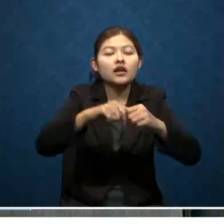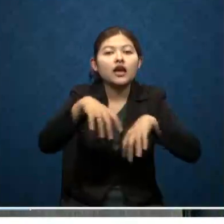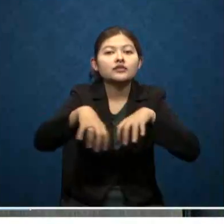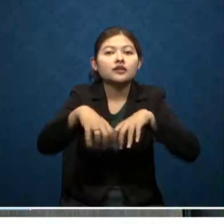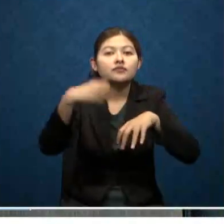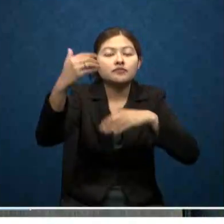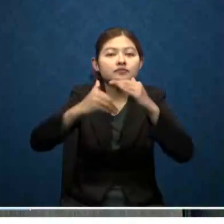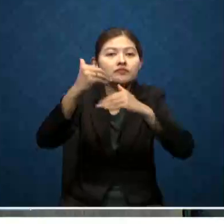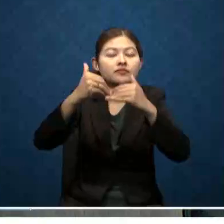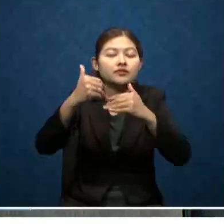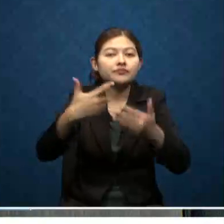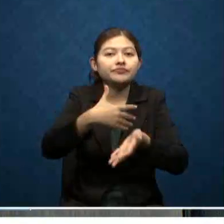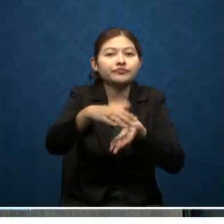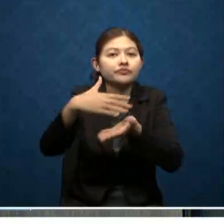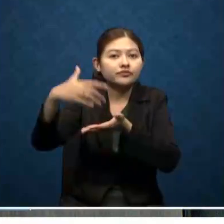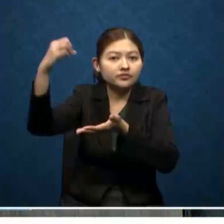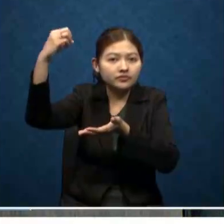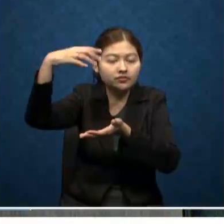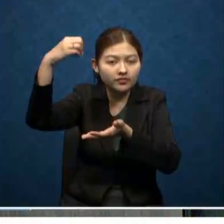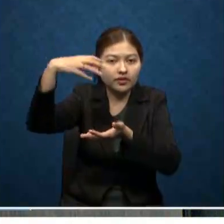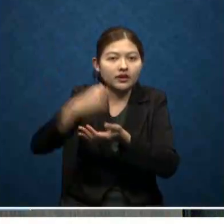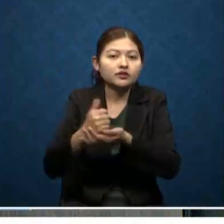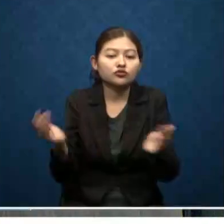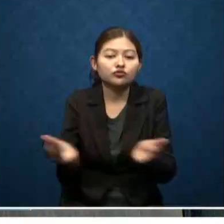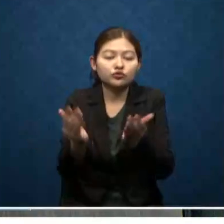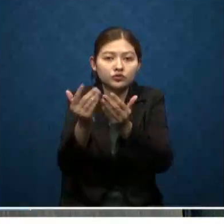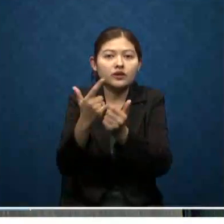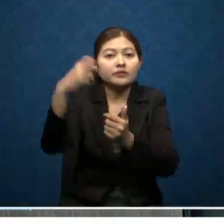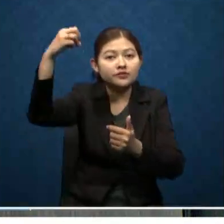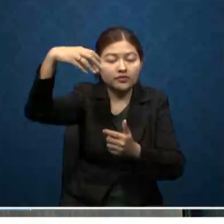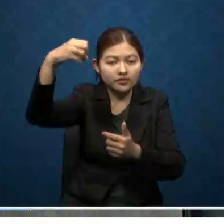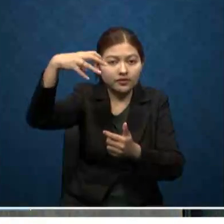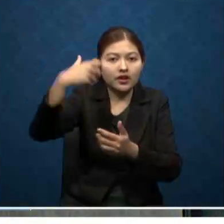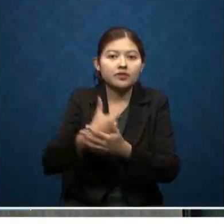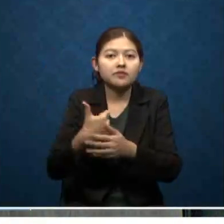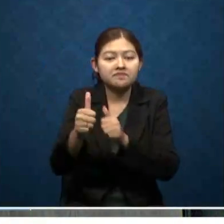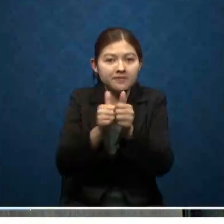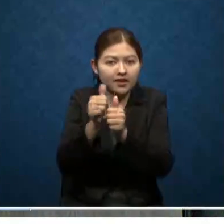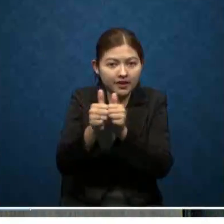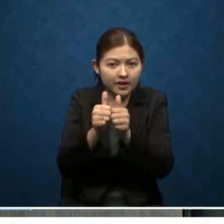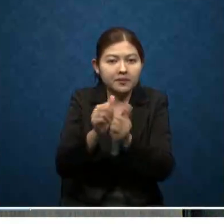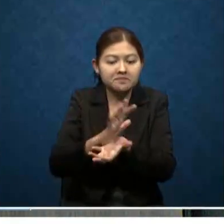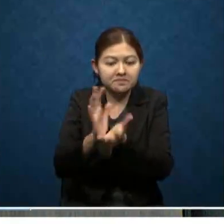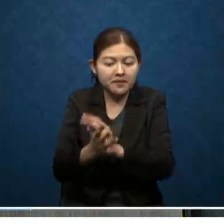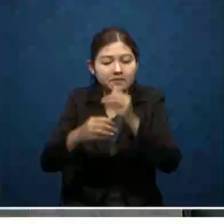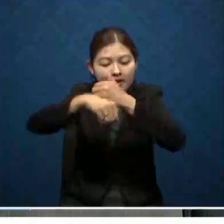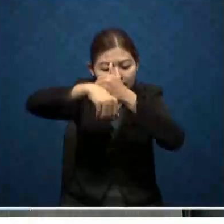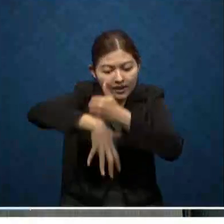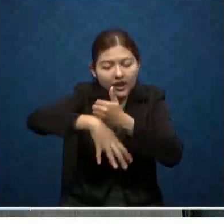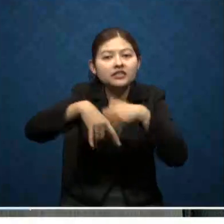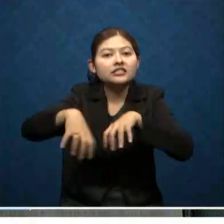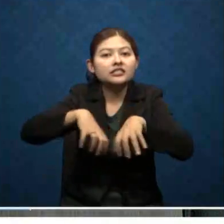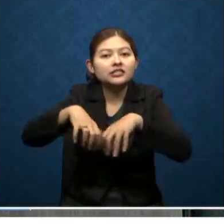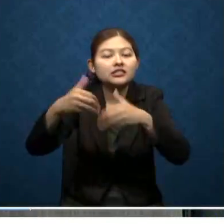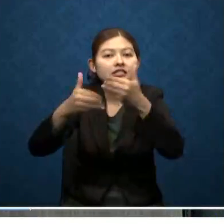ฟ้าใน pdpนะฮะส่งเสริมเอ่อกิจการไฟฟ้าเพื่อเพิ่มการแข่งขันปฏิรูปโครงสร้างการบริหารกิจการไฟ